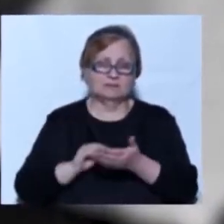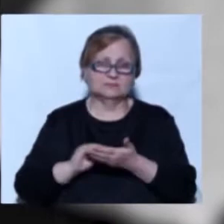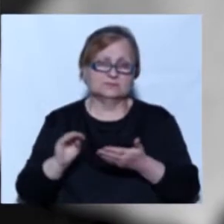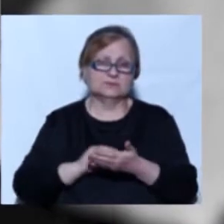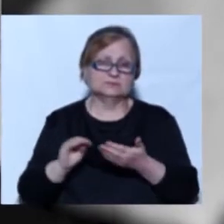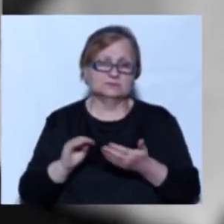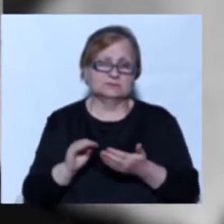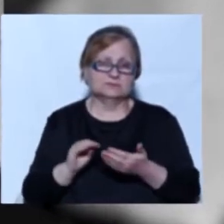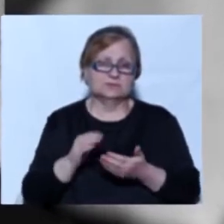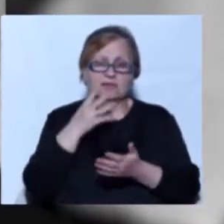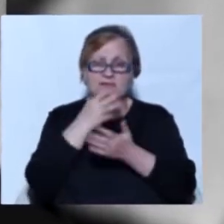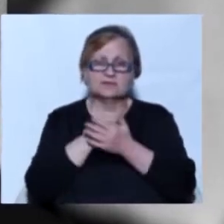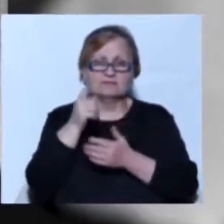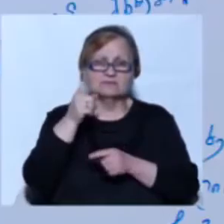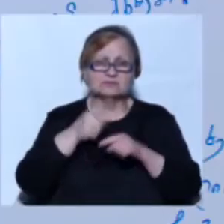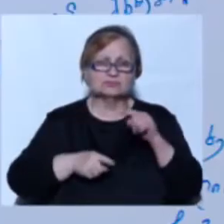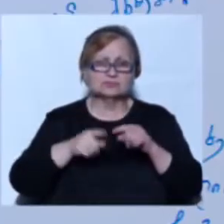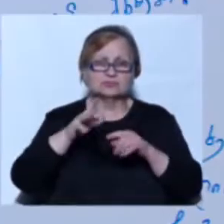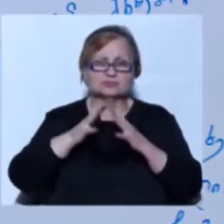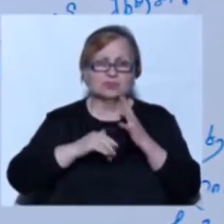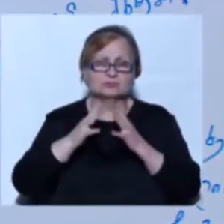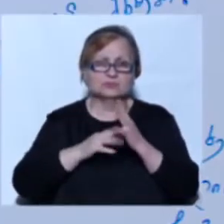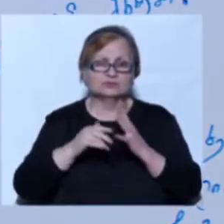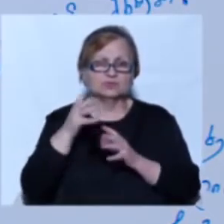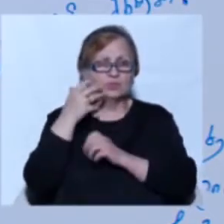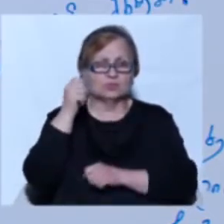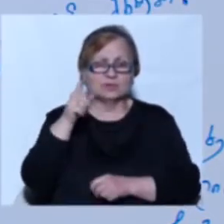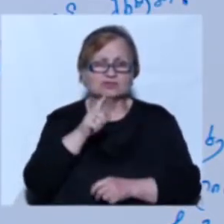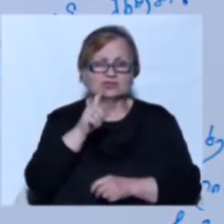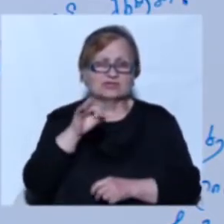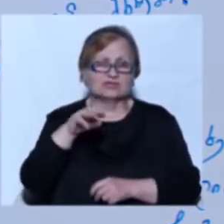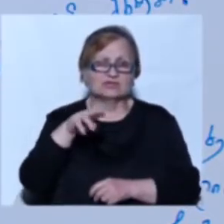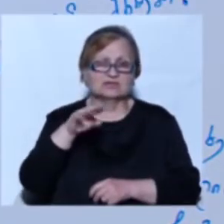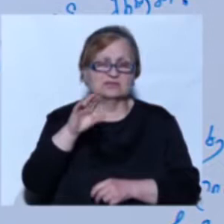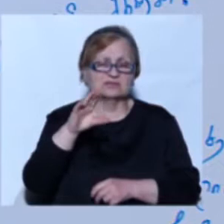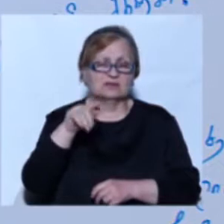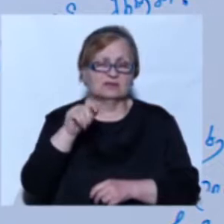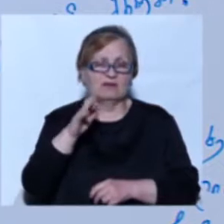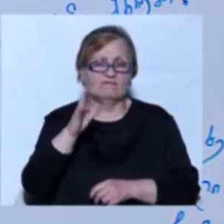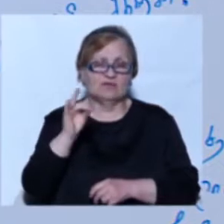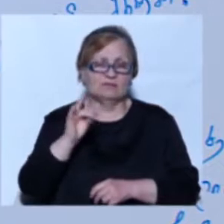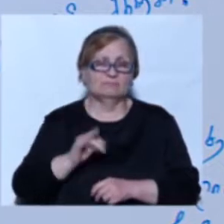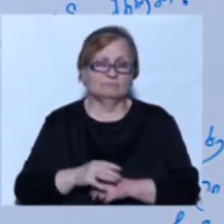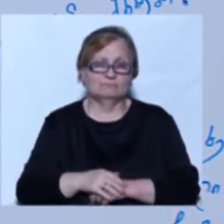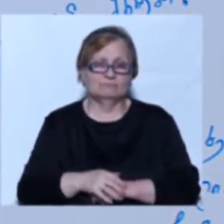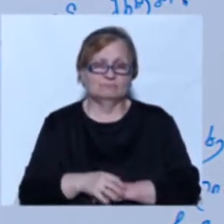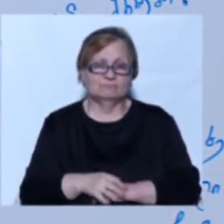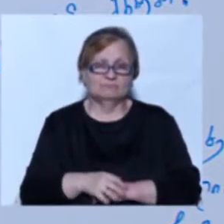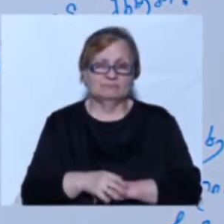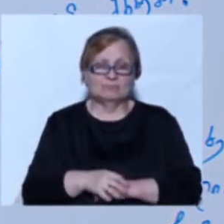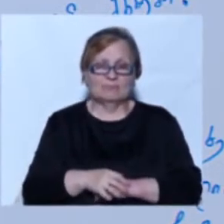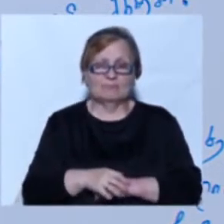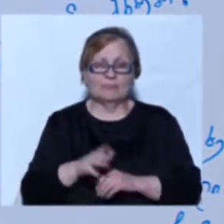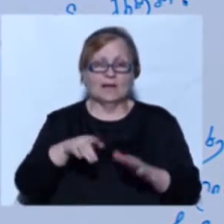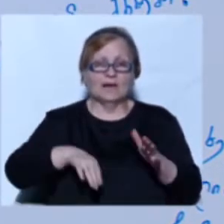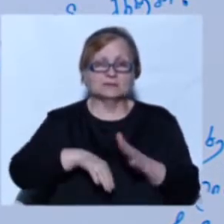დაუწერია. მშობლიურ სოფელში, ხიდის თავში, გურიაში მდებარეობს ეს სოფელი.